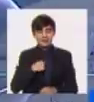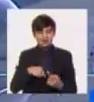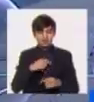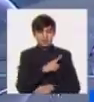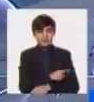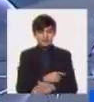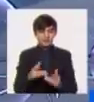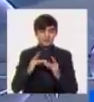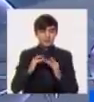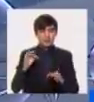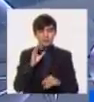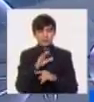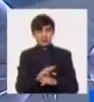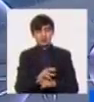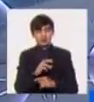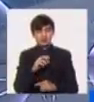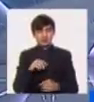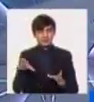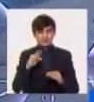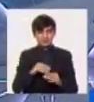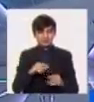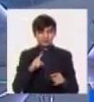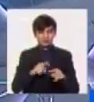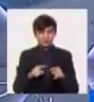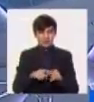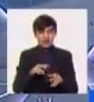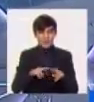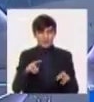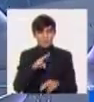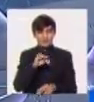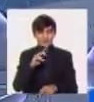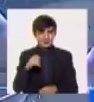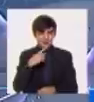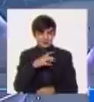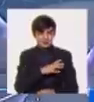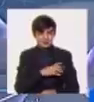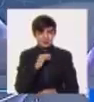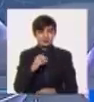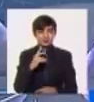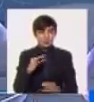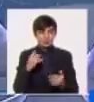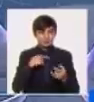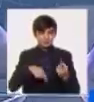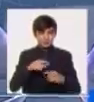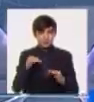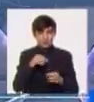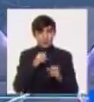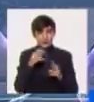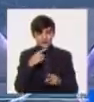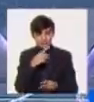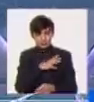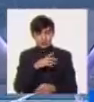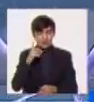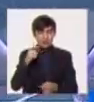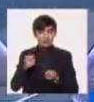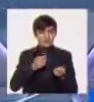ауруханаға келу туралы бұйрығы біртіндеп жарылатын мина секілдеді. Бірақ біздің бұл қауіпімізді басқарма